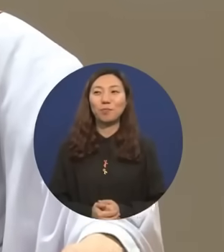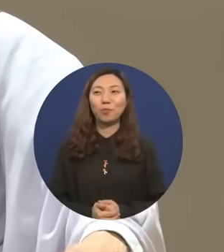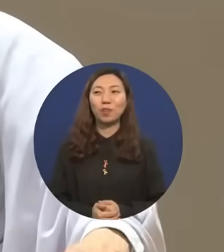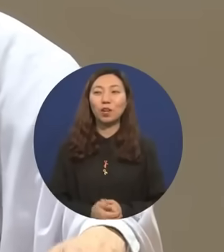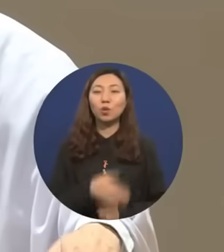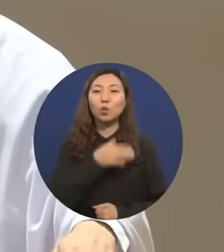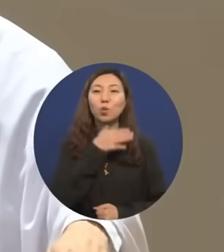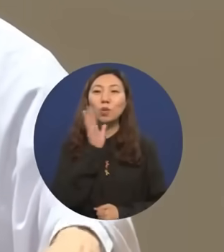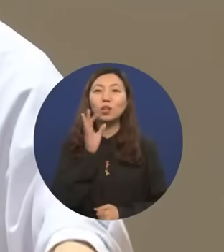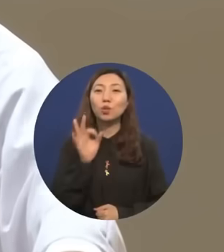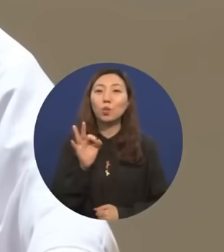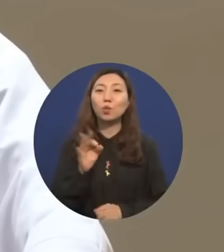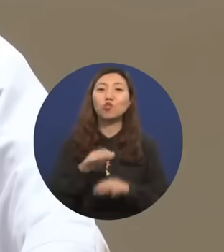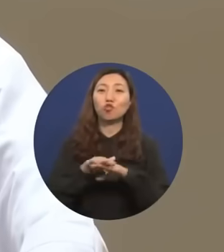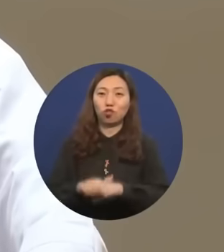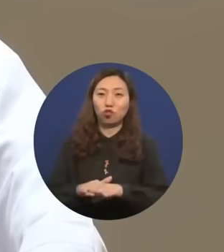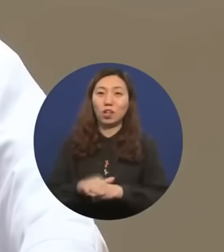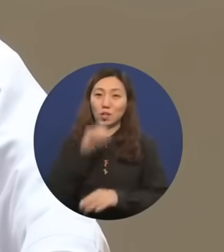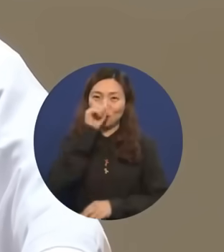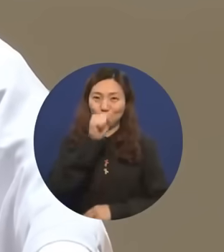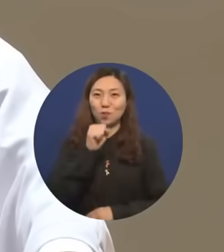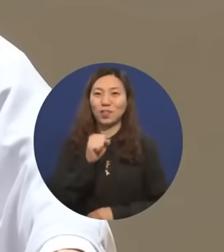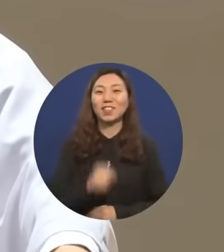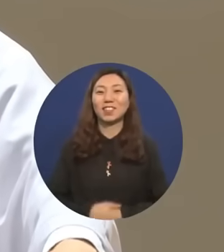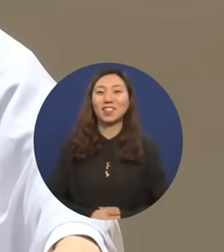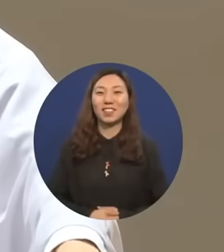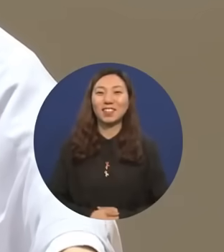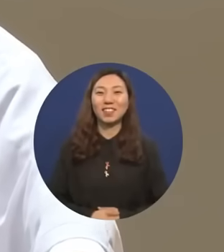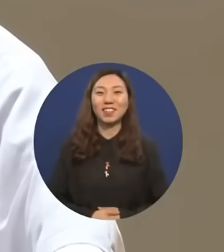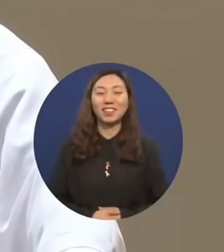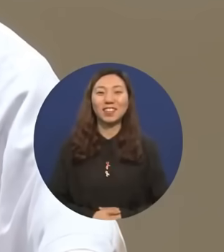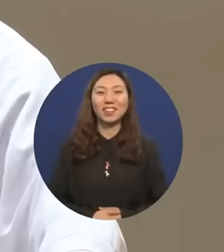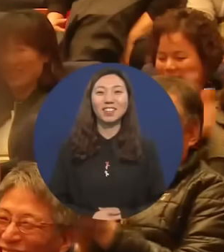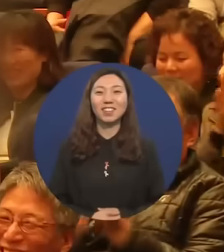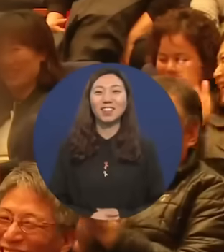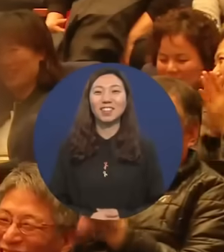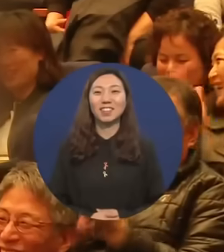노후 자금으로 남겨두는 게 좋겠습니다.